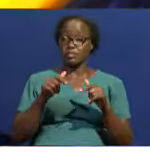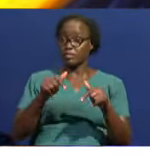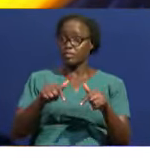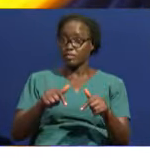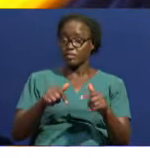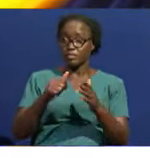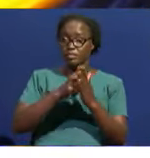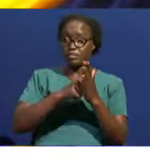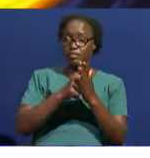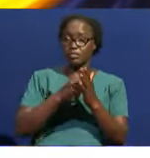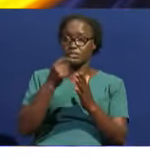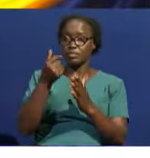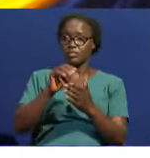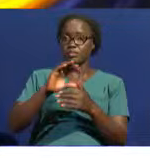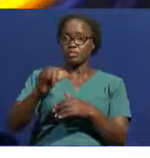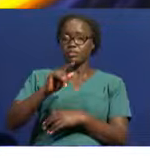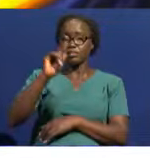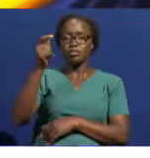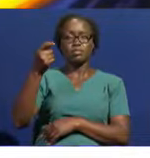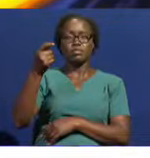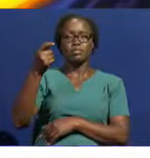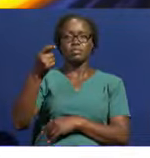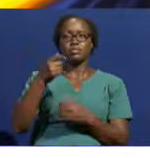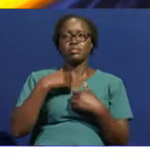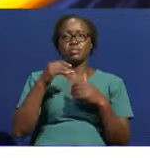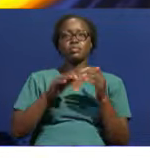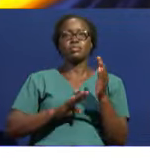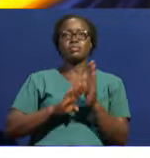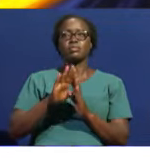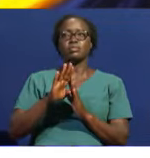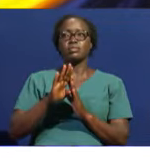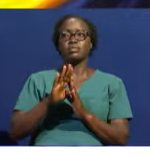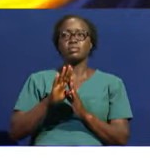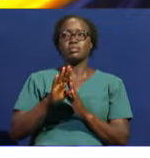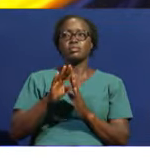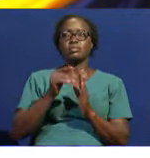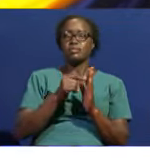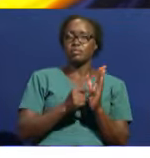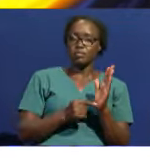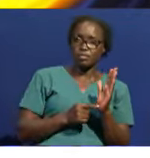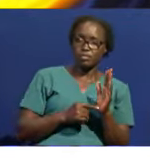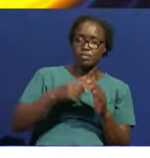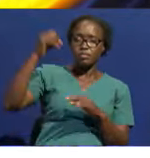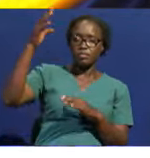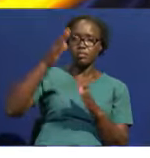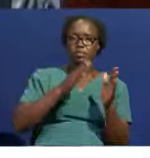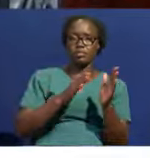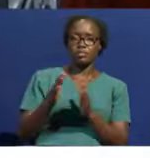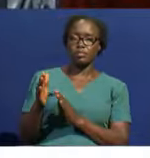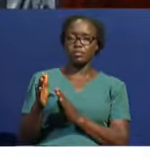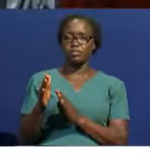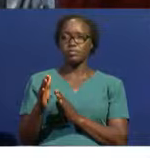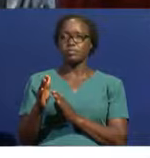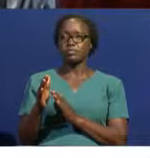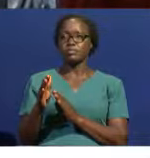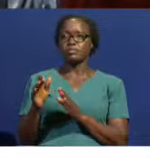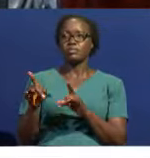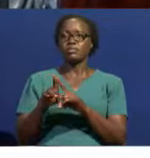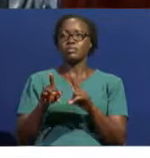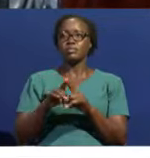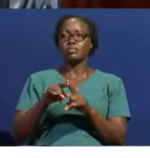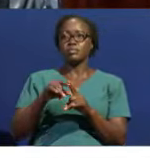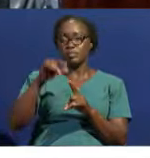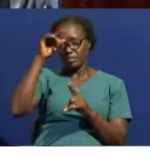Makueni stands among few counties in Kenya to have developed a comprehensive energy plan. Wakati huo huo,